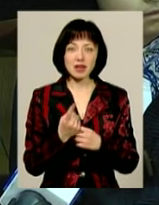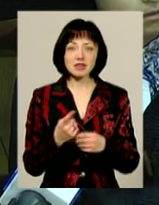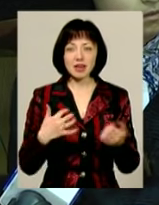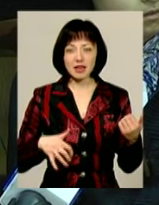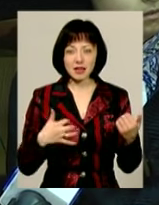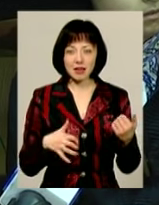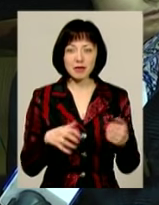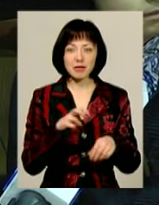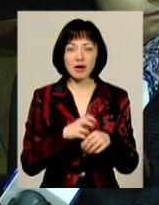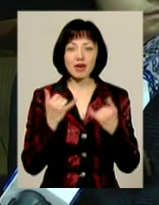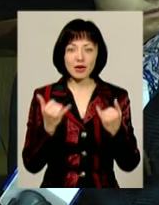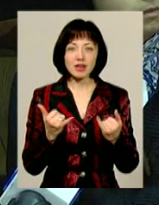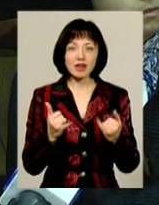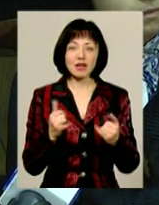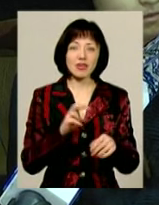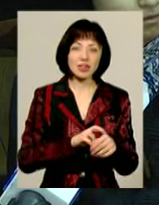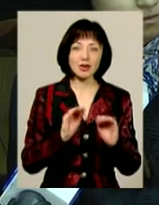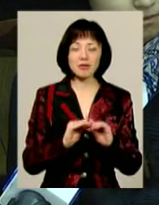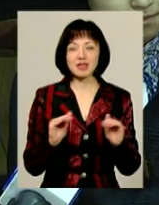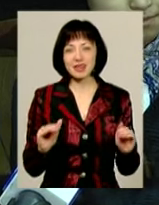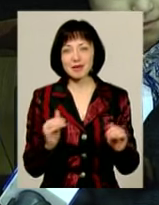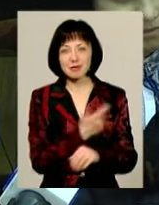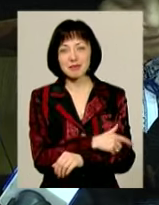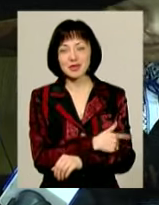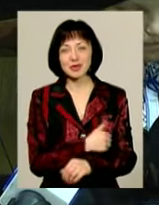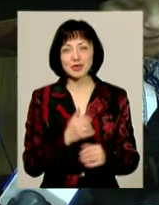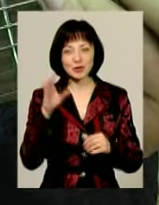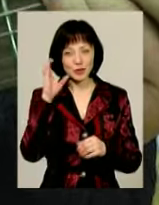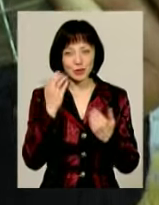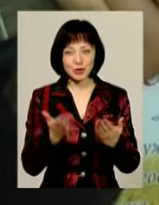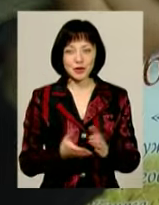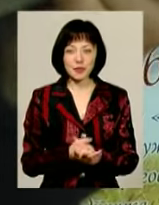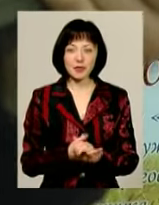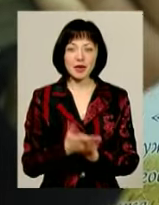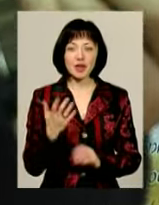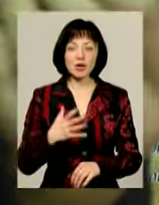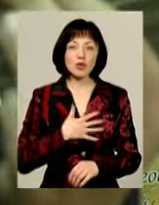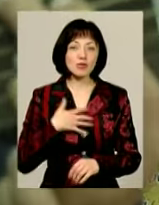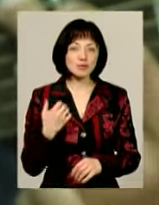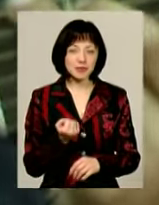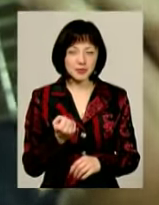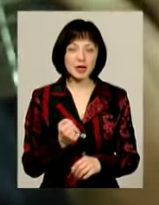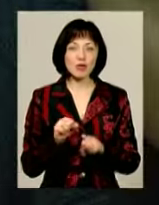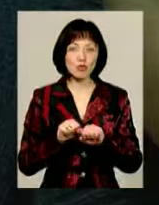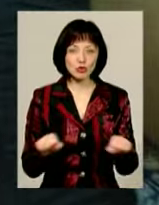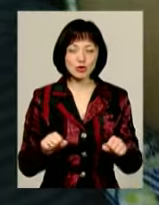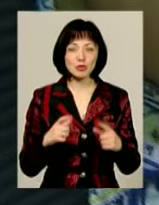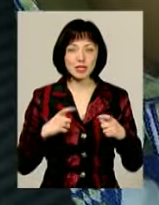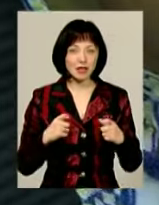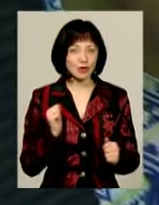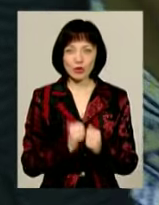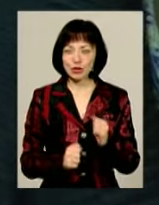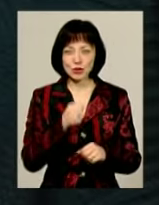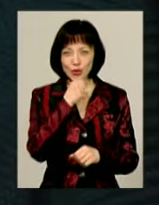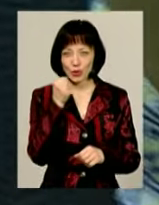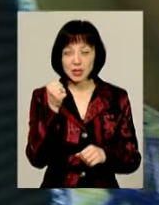поет, докторам, детям поет, медсестры его слушают. Його силі духу та мужності позаздрить чи не кожен